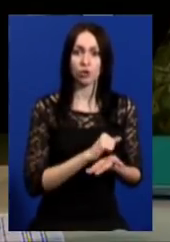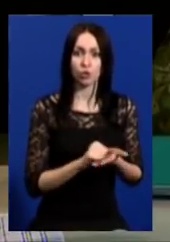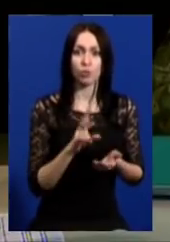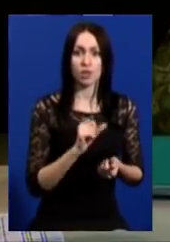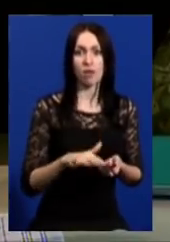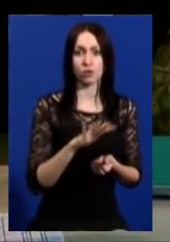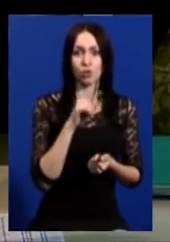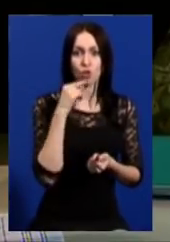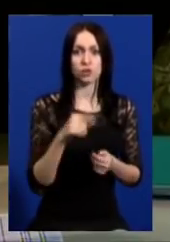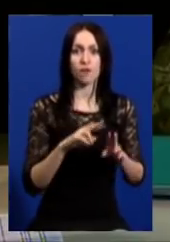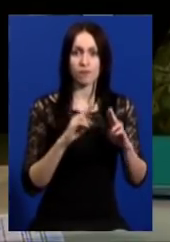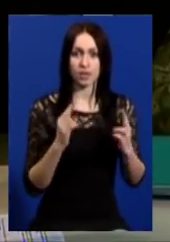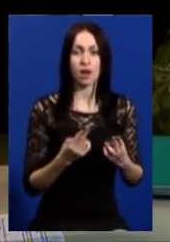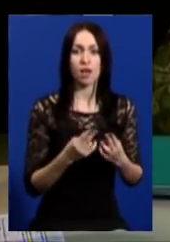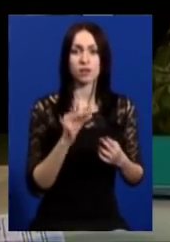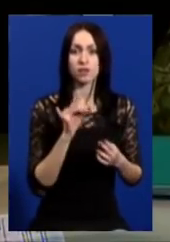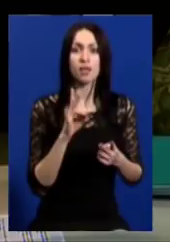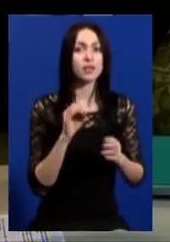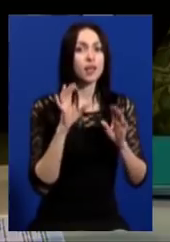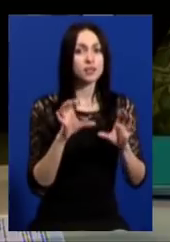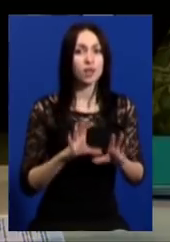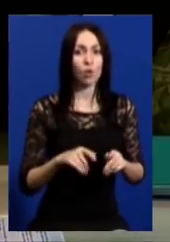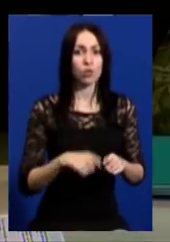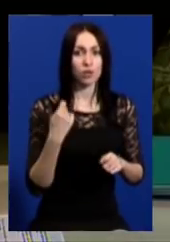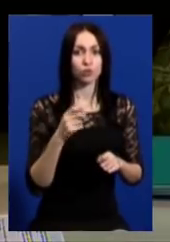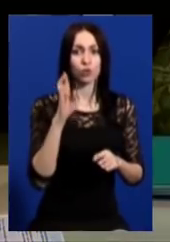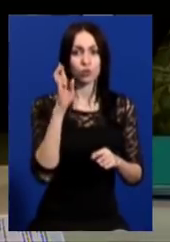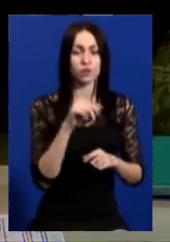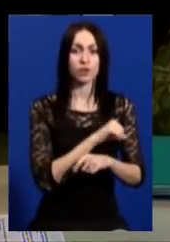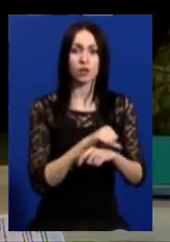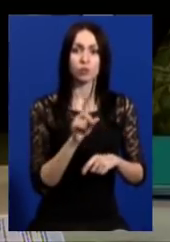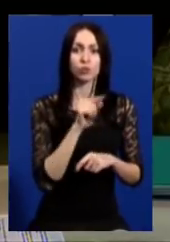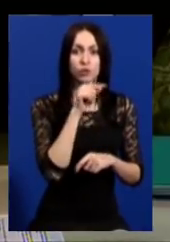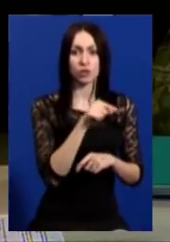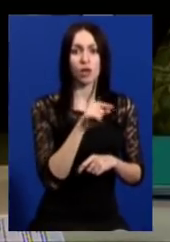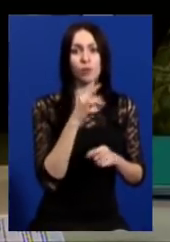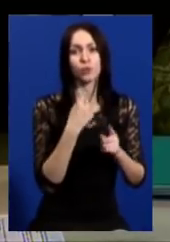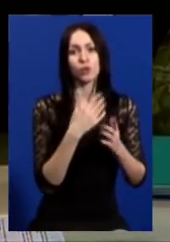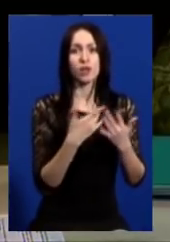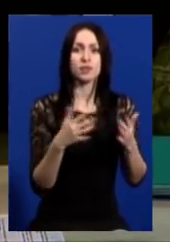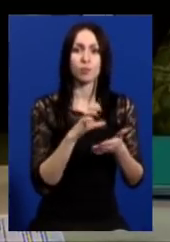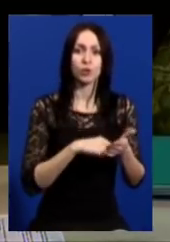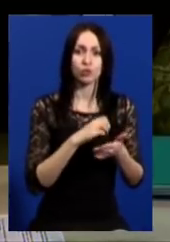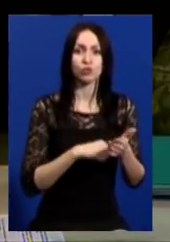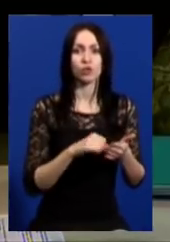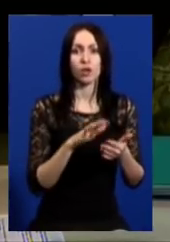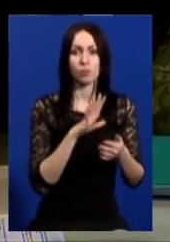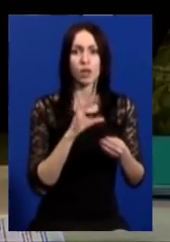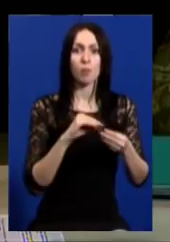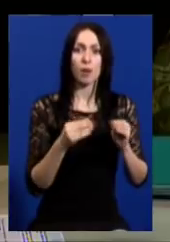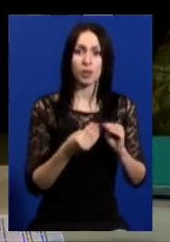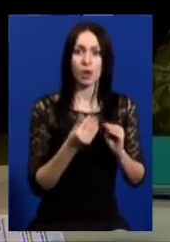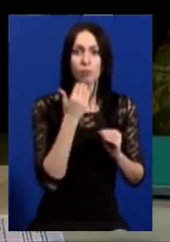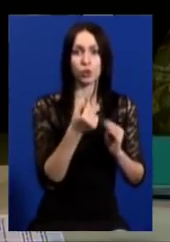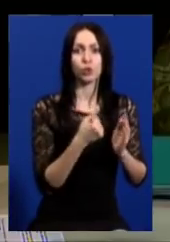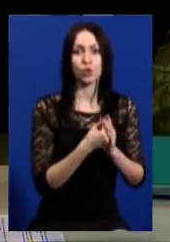території Російської Федерації і незаконно порушили державний кордон, тому що там по тим чи іншим причинам їм було проблематично звертатись